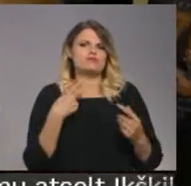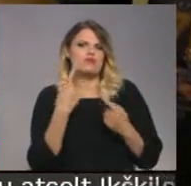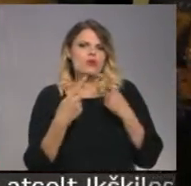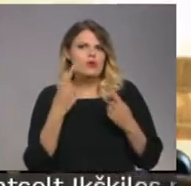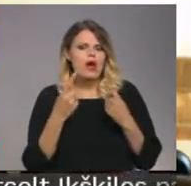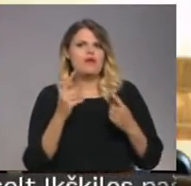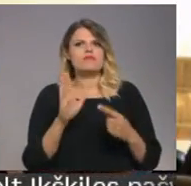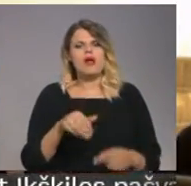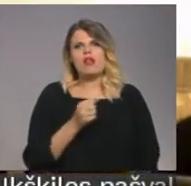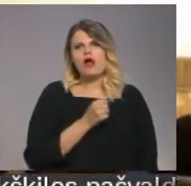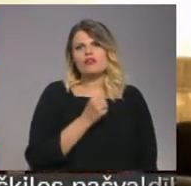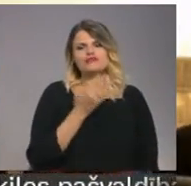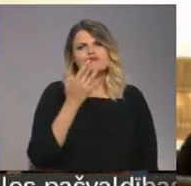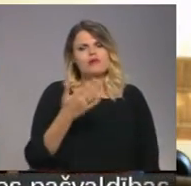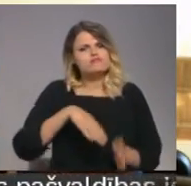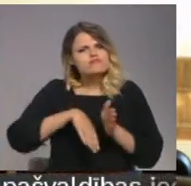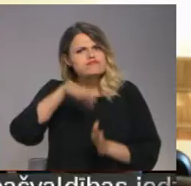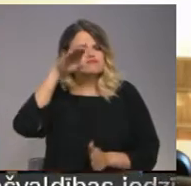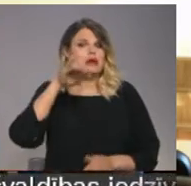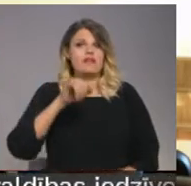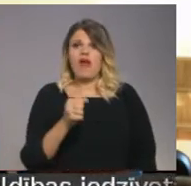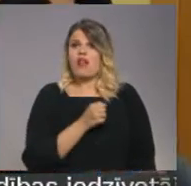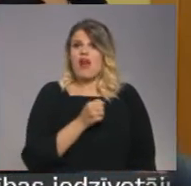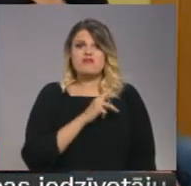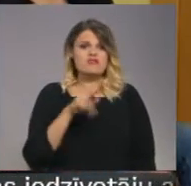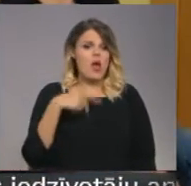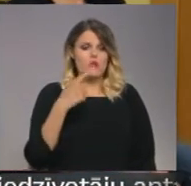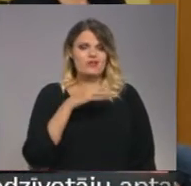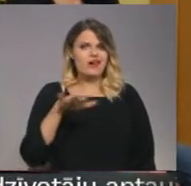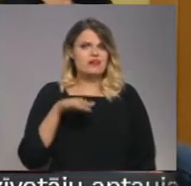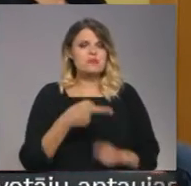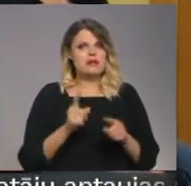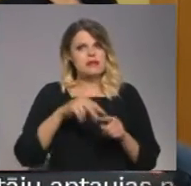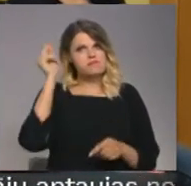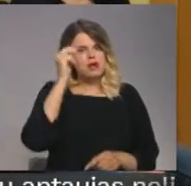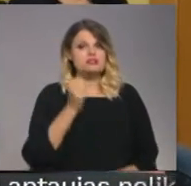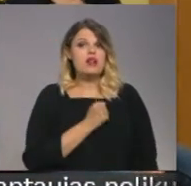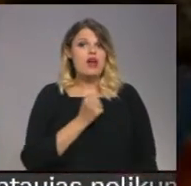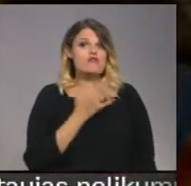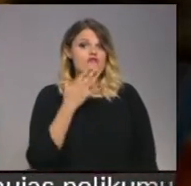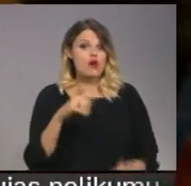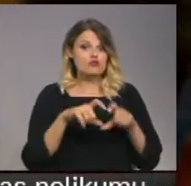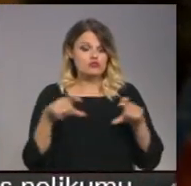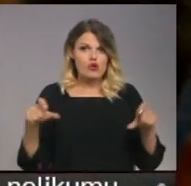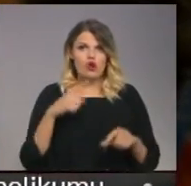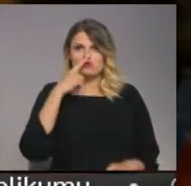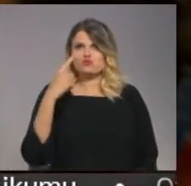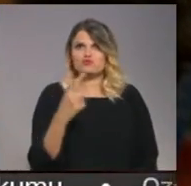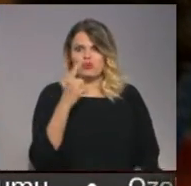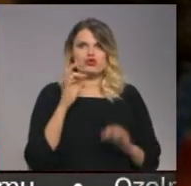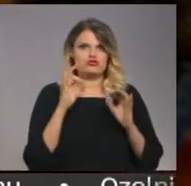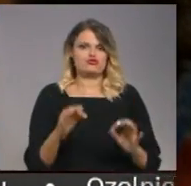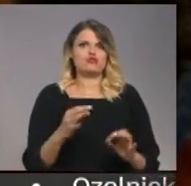jau no mazūtnis. Skolēni atzīst, ja latgaliski nerunā ģimenē, tad apgūs šo valodu skolā, jo te vairākas mācības stundas notiek